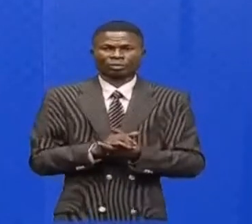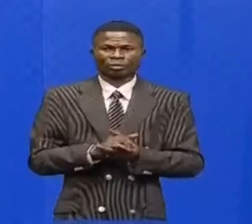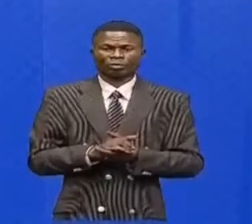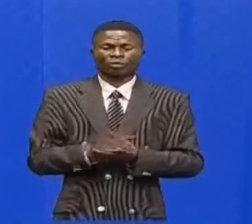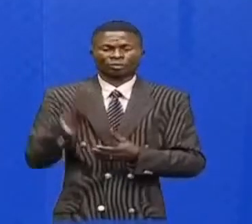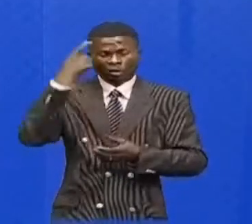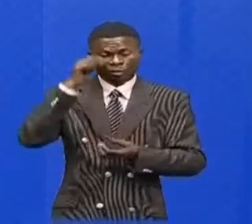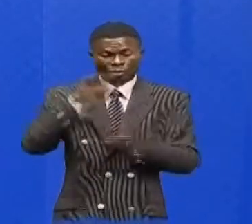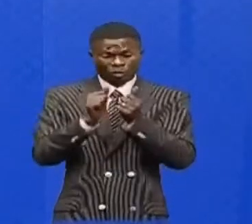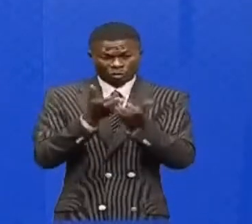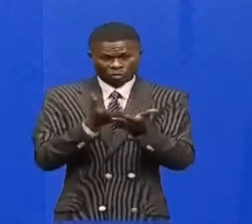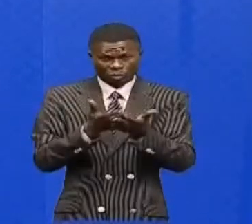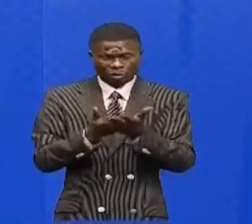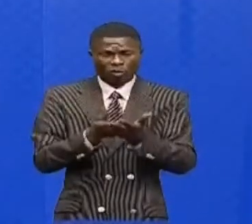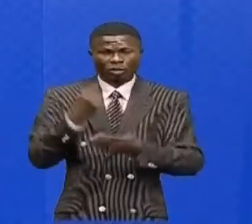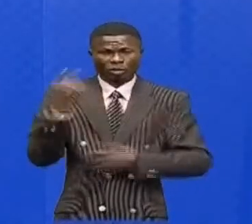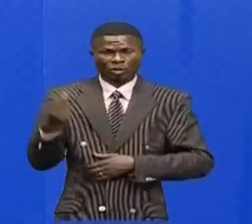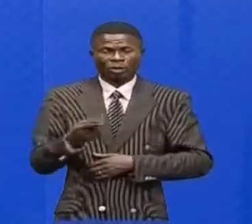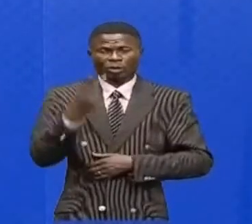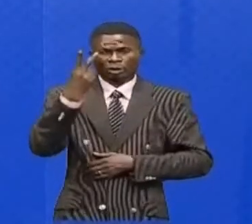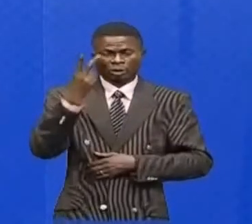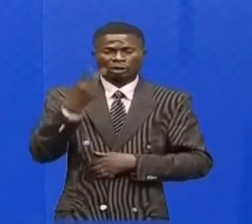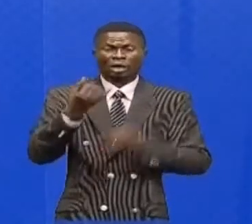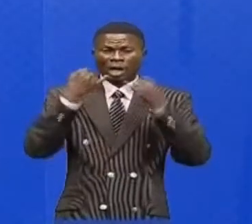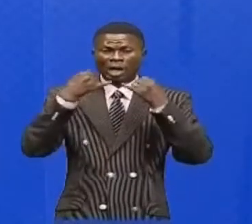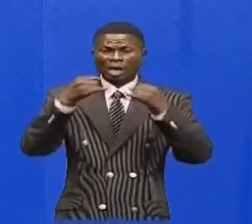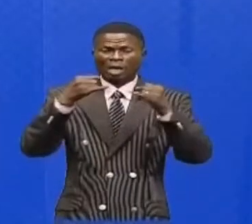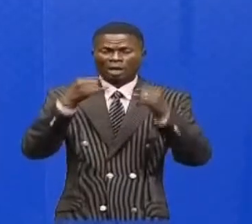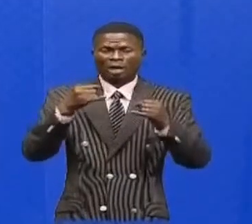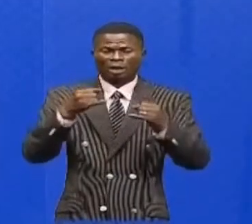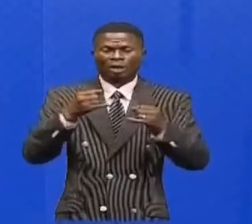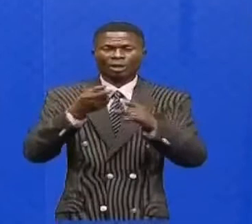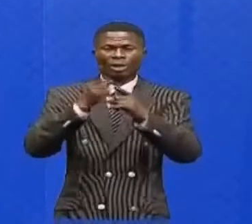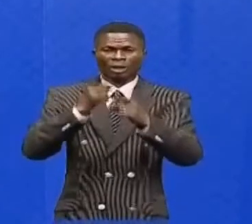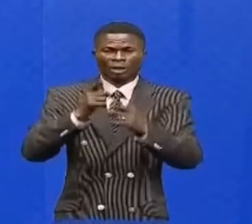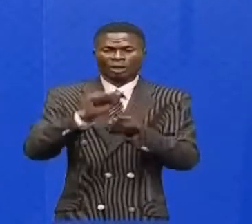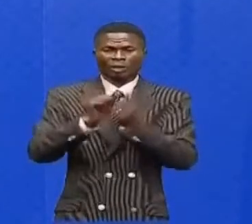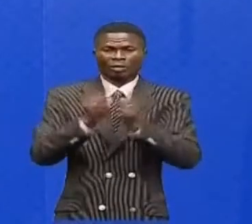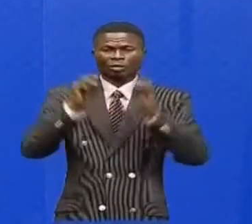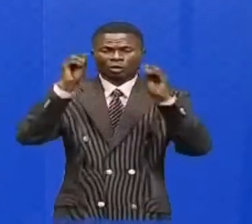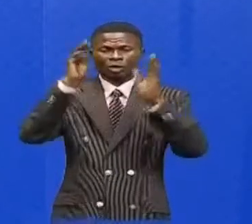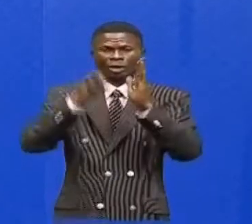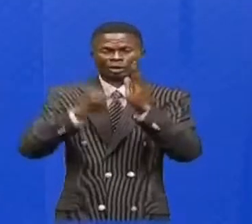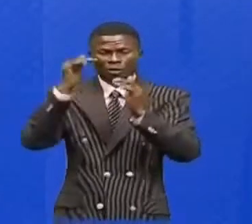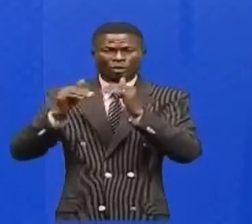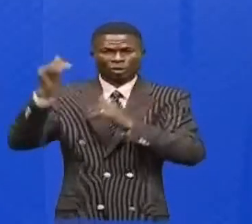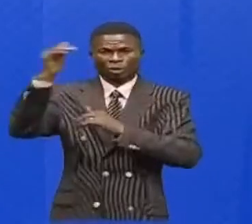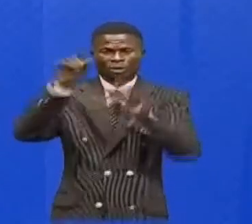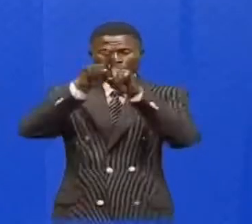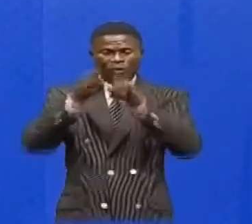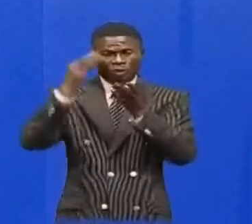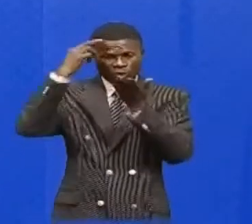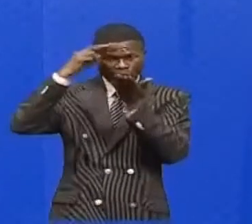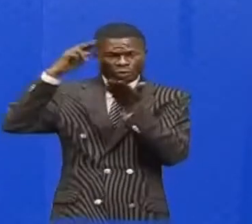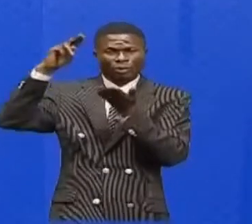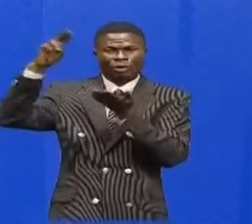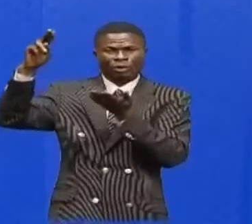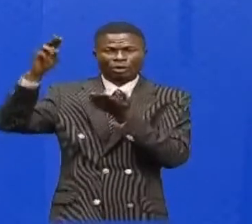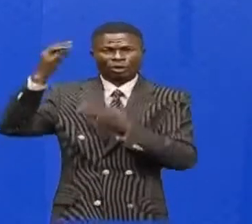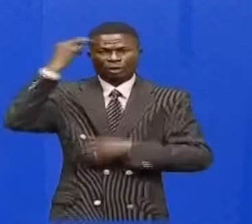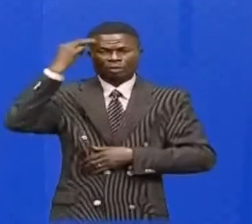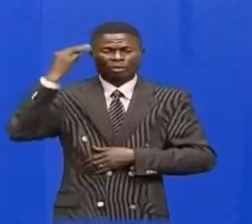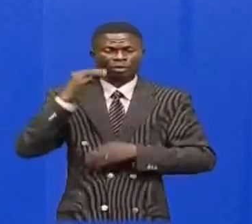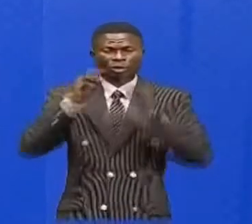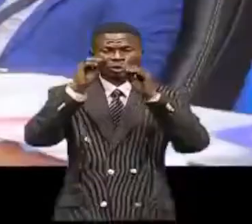Toujours sur ce chapitre, deux notes d'information émanant du secteur de l'enseignement supérieur et universitaire. Le ministre